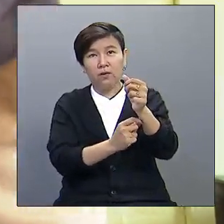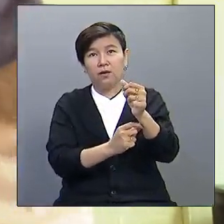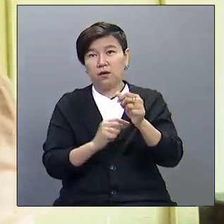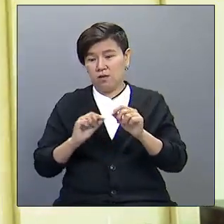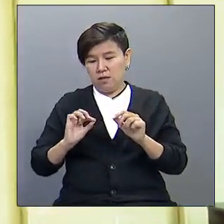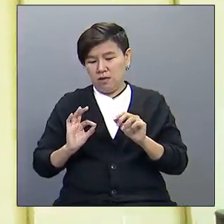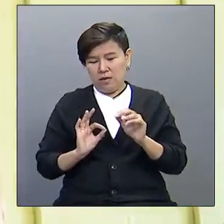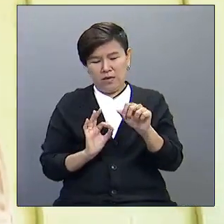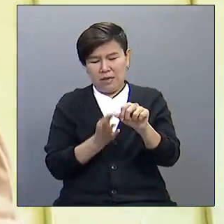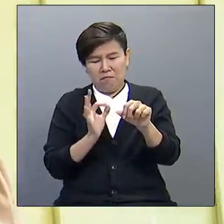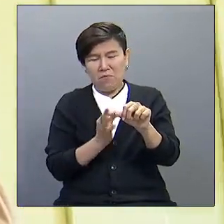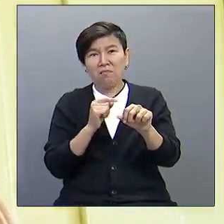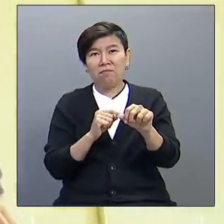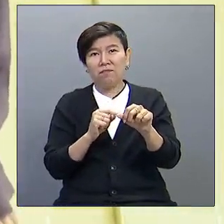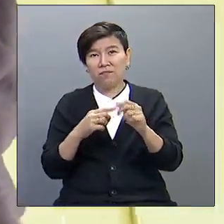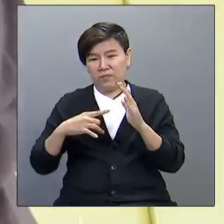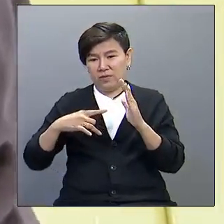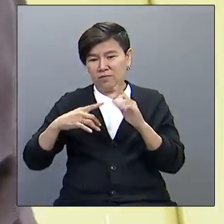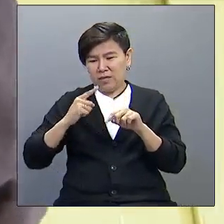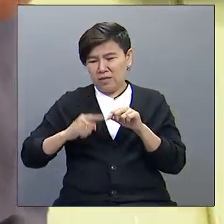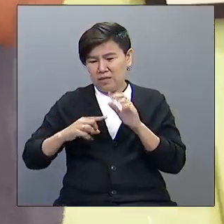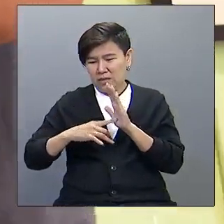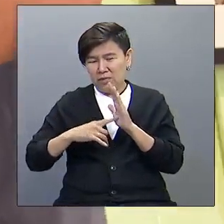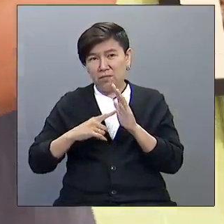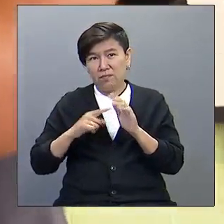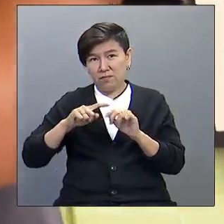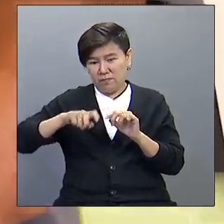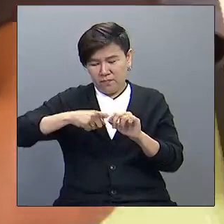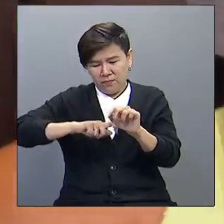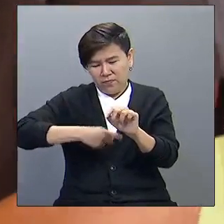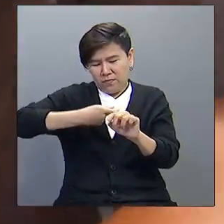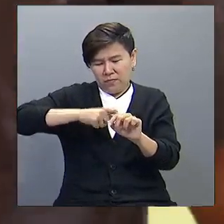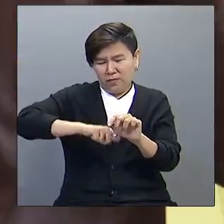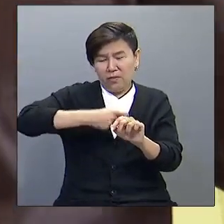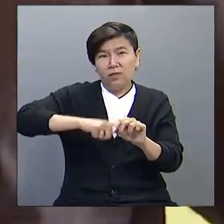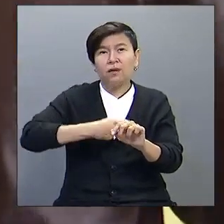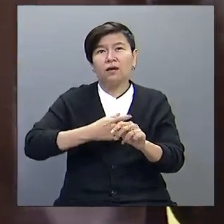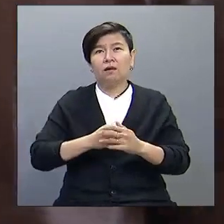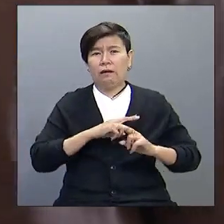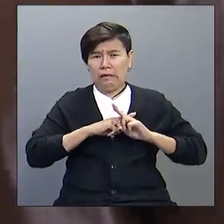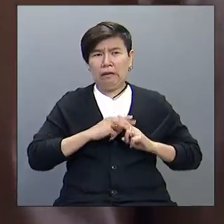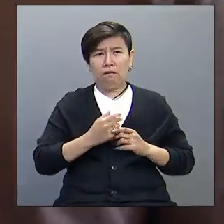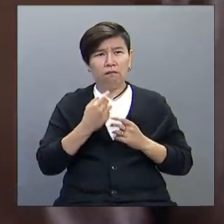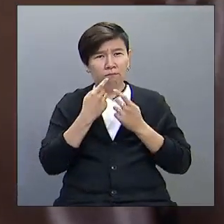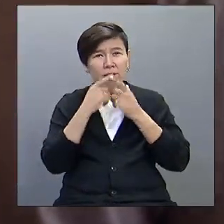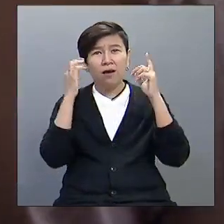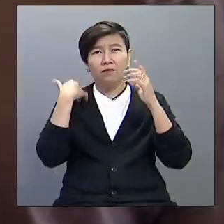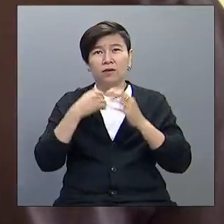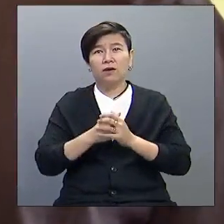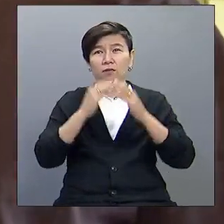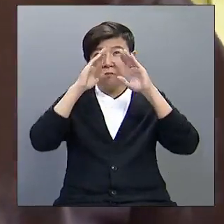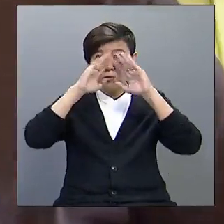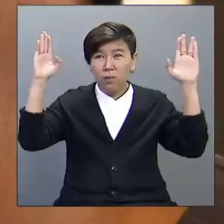ไอ้เข็มแบบเข็มแบบเป็นเหมือนเบ็ดตกปลาดึงขึ้นการเดินทางมีหลายประสบการณ์ยากจะลืม